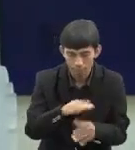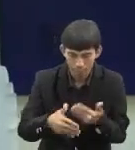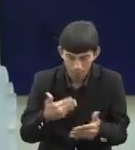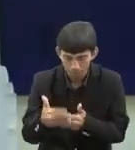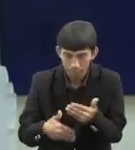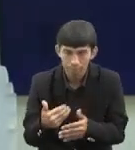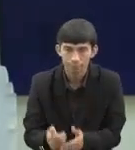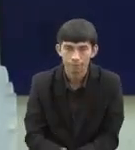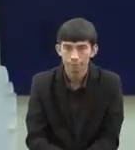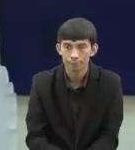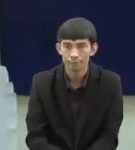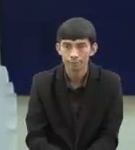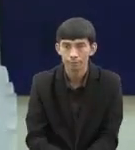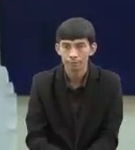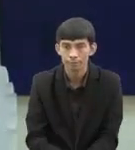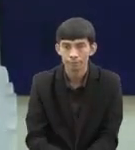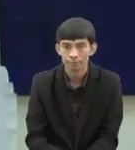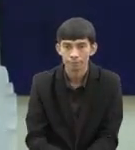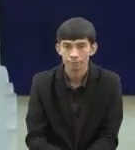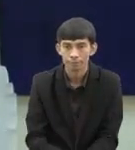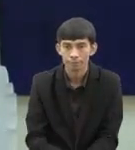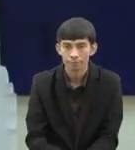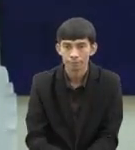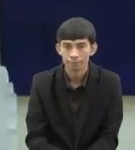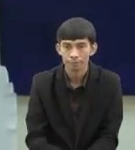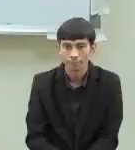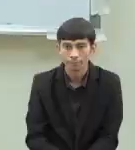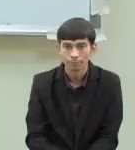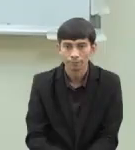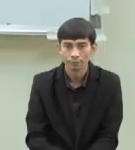phùm than xem xan ơi